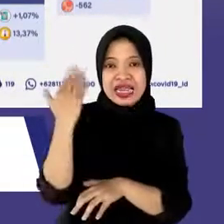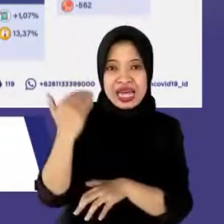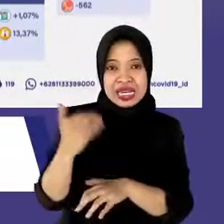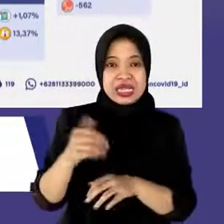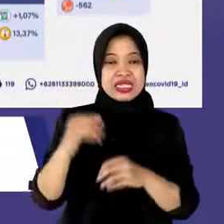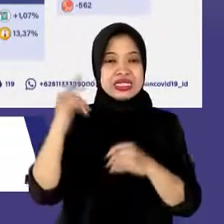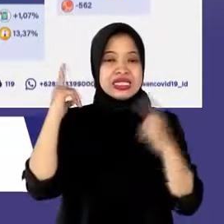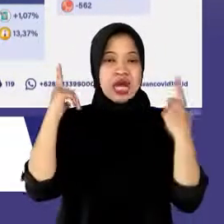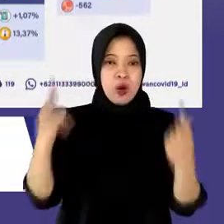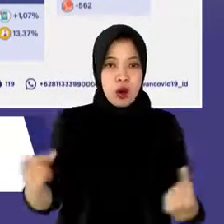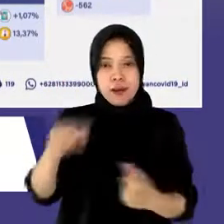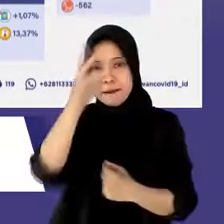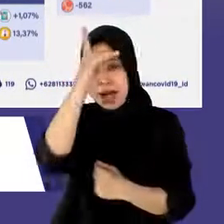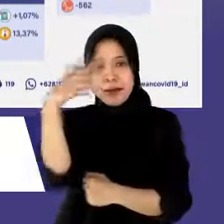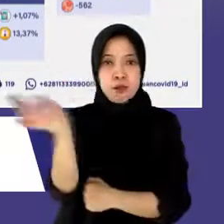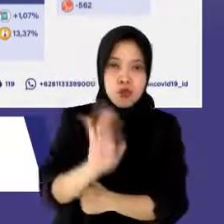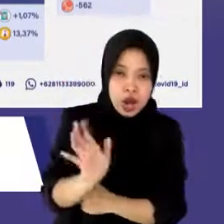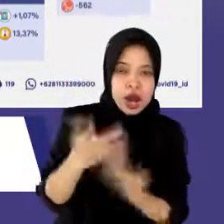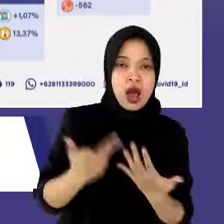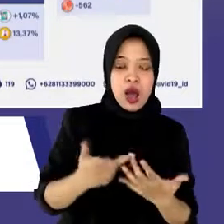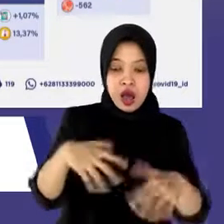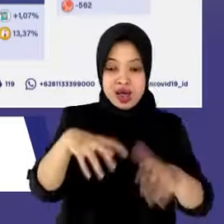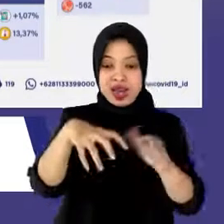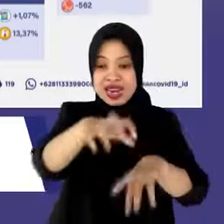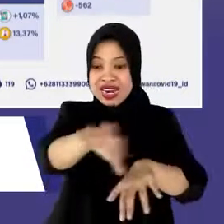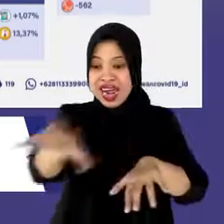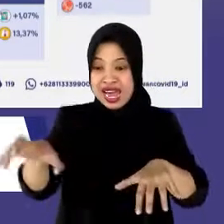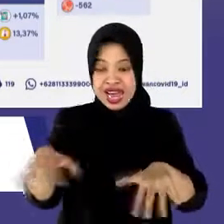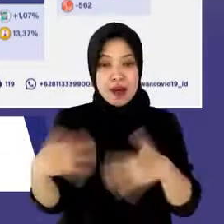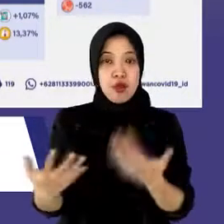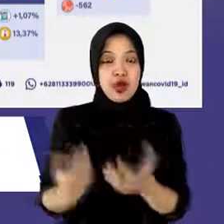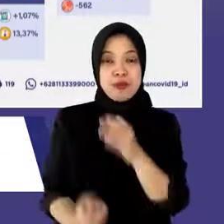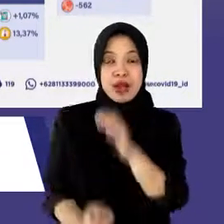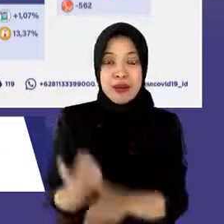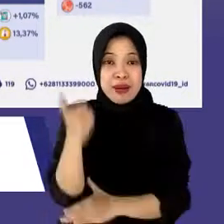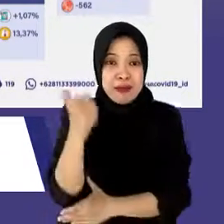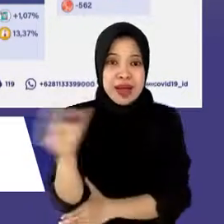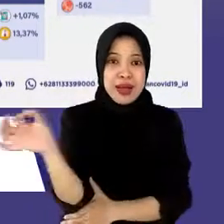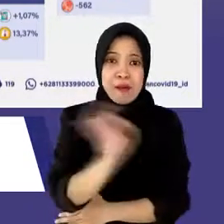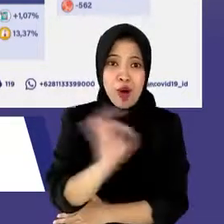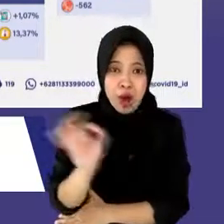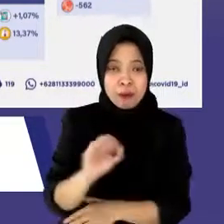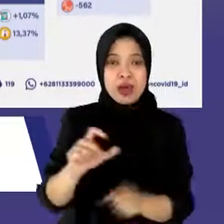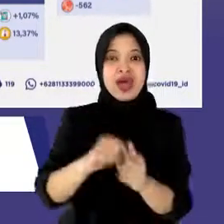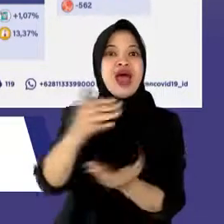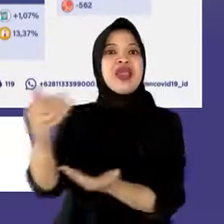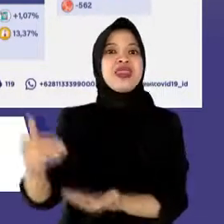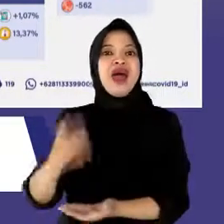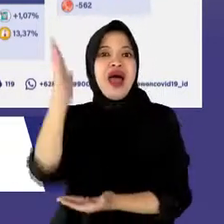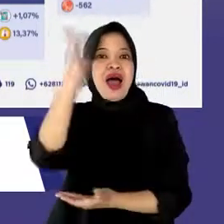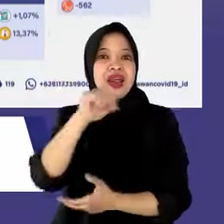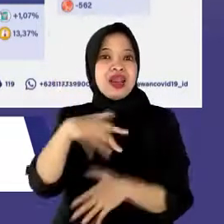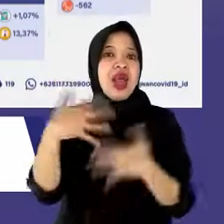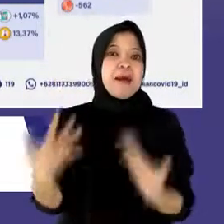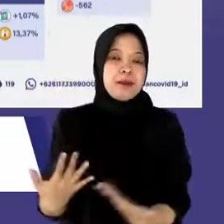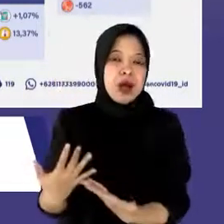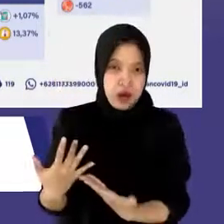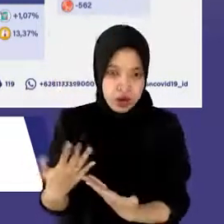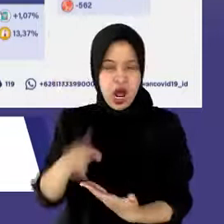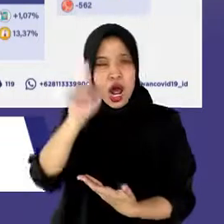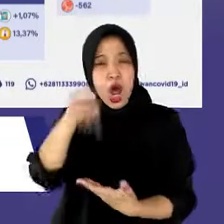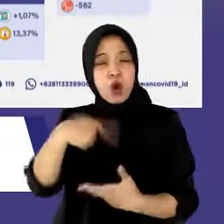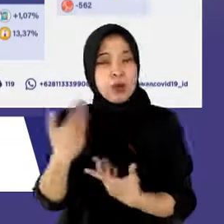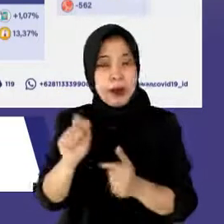non Jawa Bali yang daerahnya masih menunjukkan perkembangan yang kurang baik sesuai data hari ini agar segera